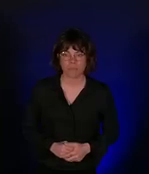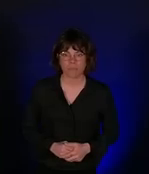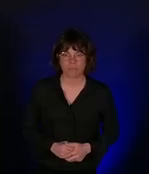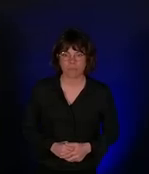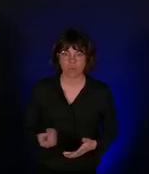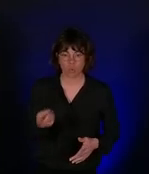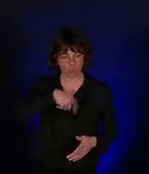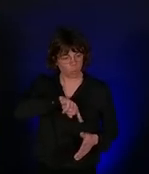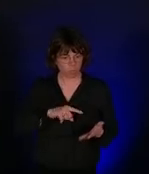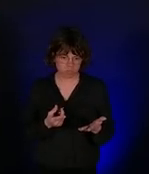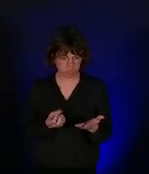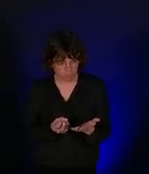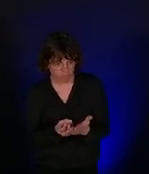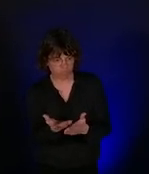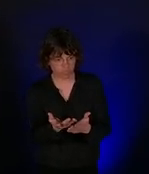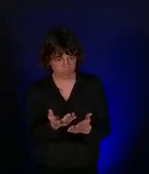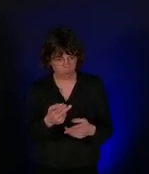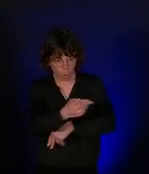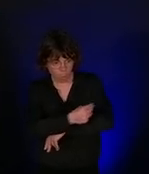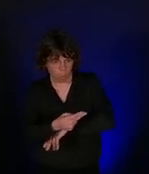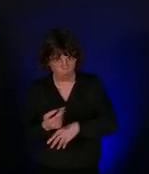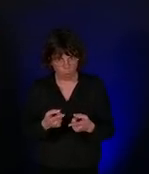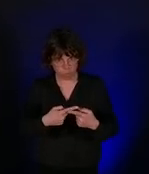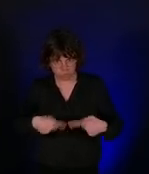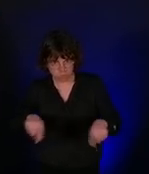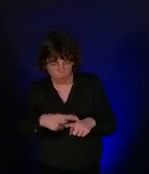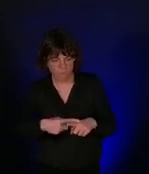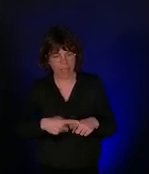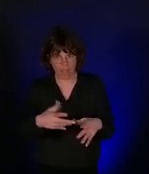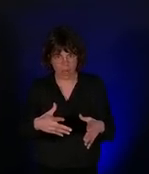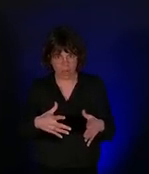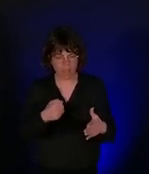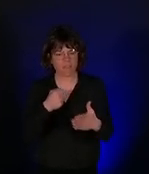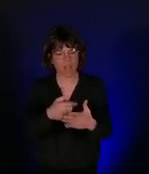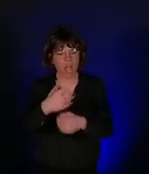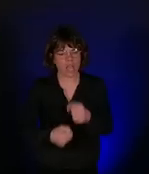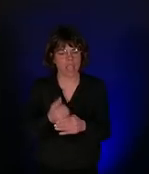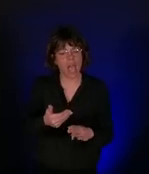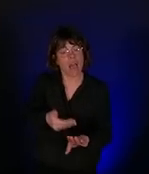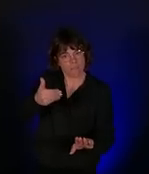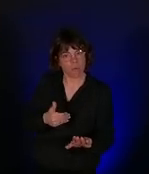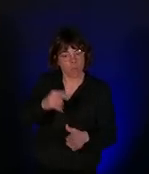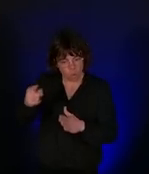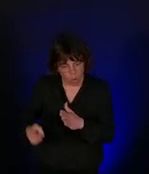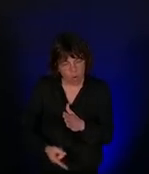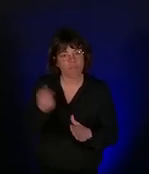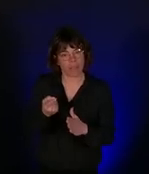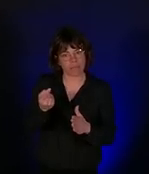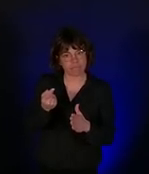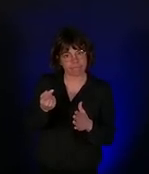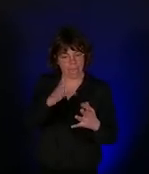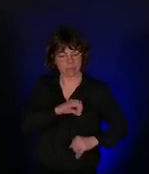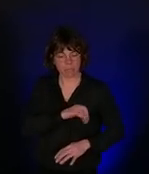Nous ferons un retour au bureau confédéral avant la fin de l'année afin de proposer le renouvellement de cette expérience